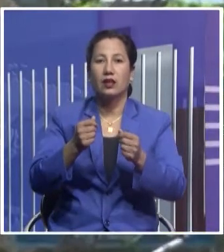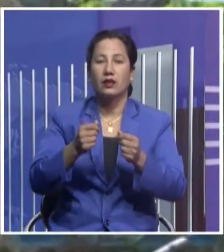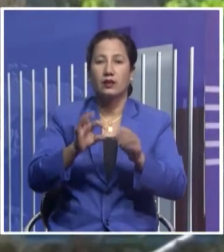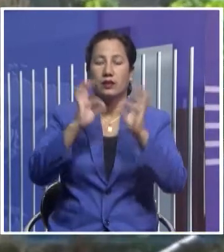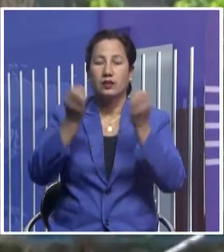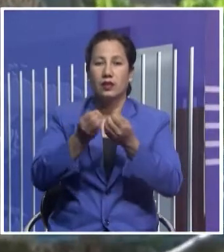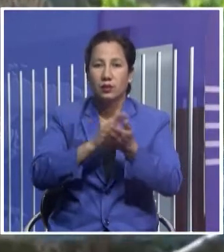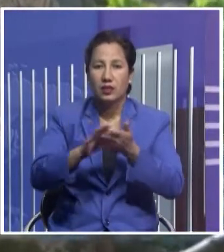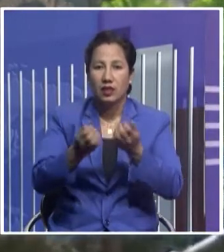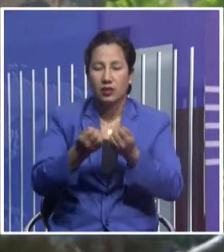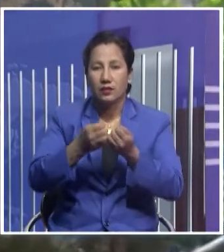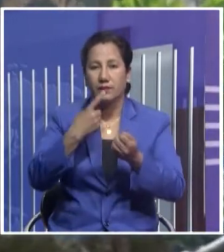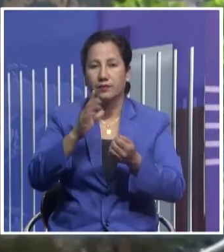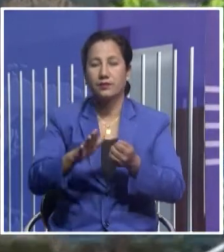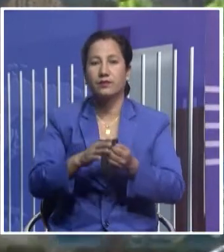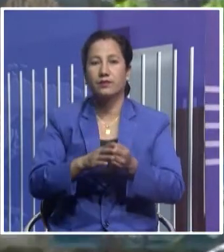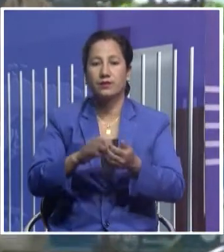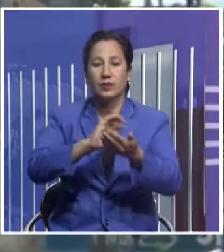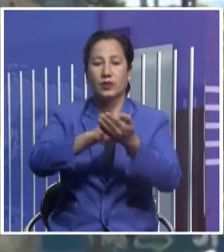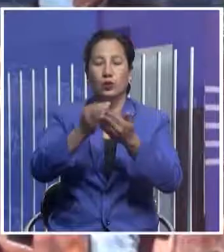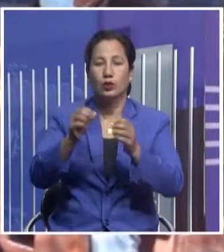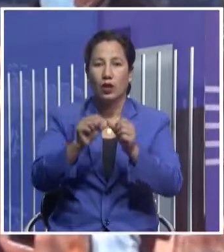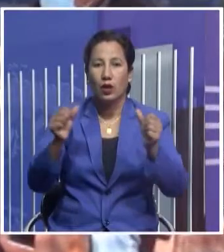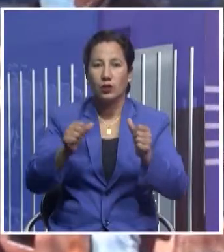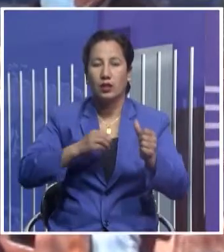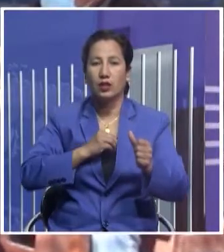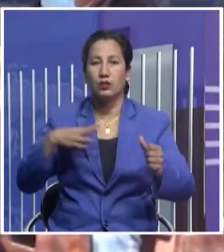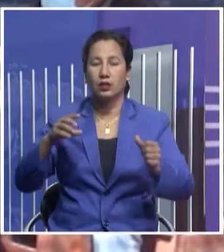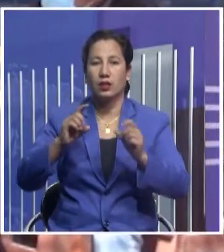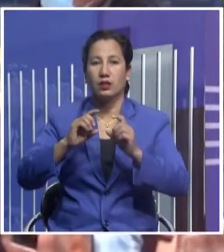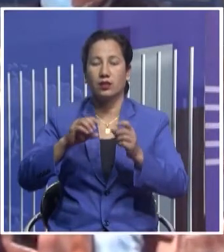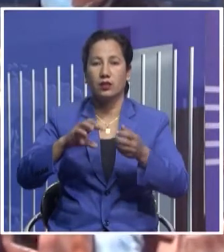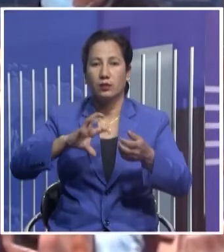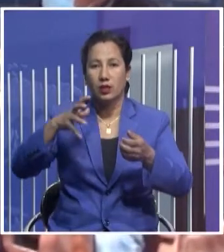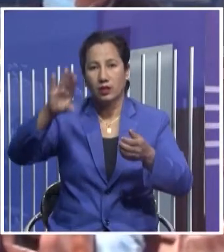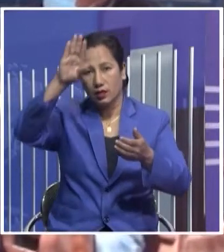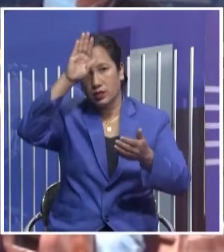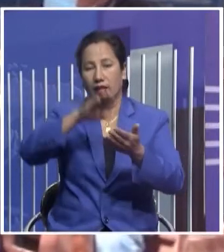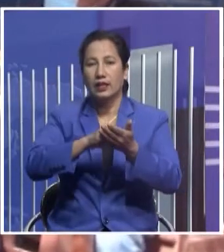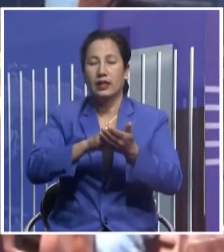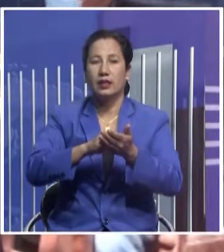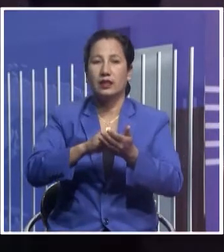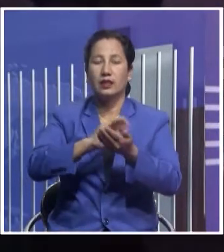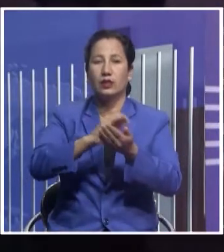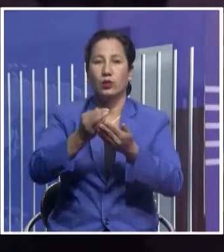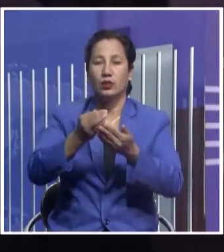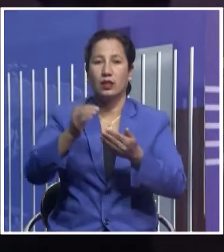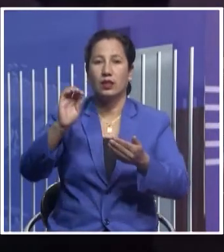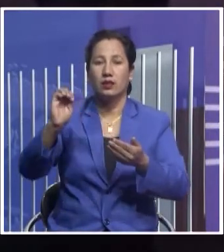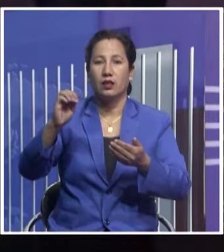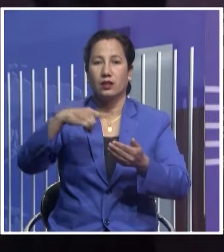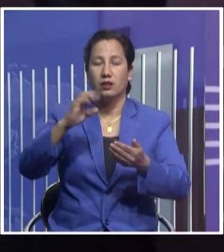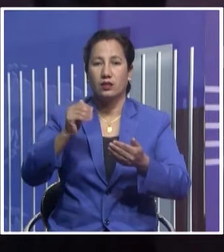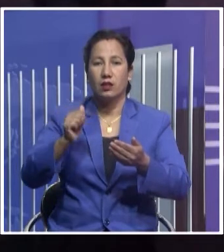क्षेत्र विस्तार गरेको जनाएको छ। कोषका अनुसार सुर्खेत प्रदेश राजधानी बनेपछि कोषका सञ्चयकर्ताले वीरेन्द्रनगर रिङ